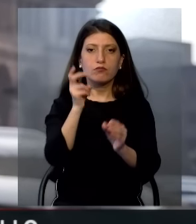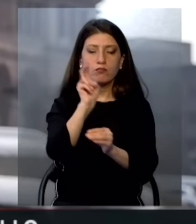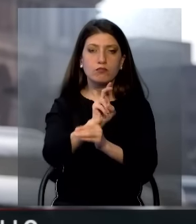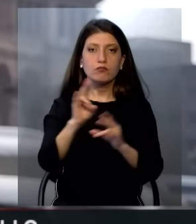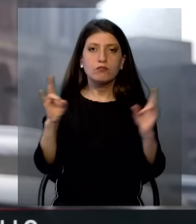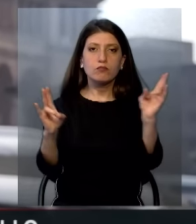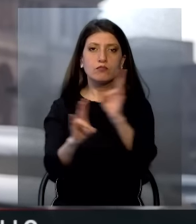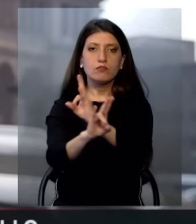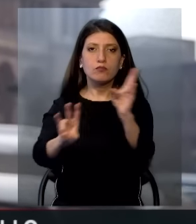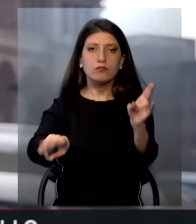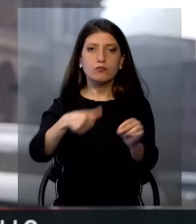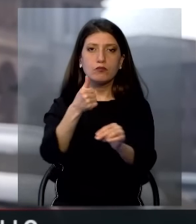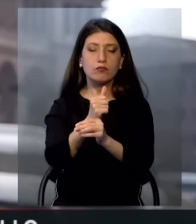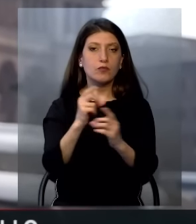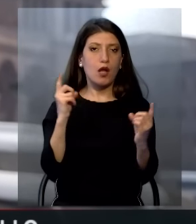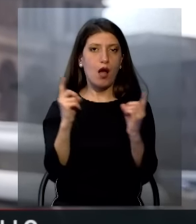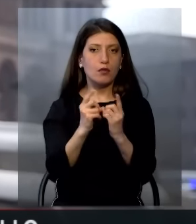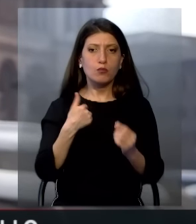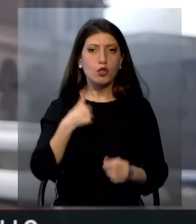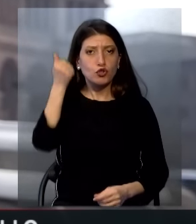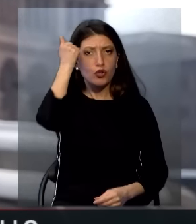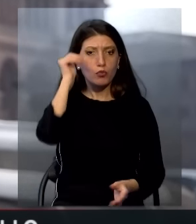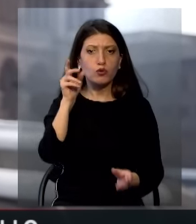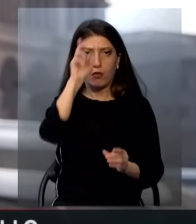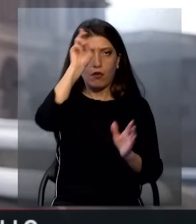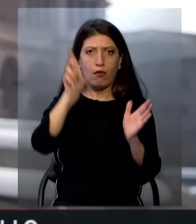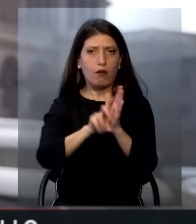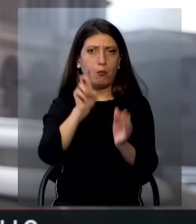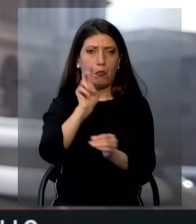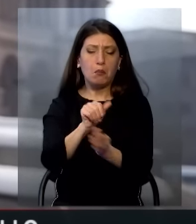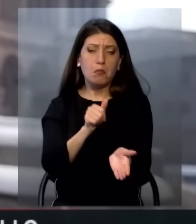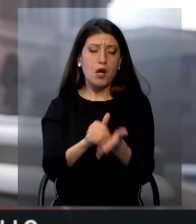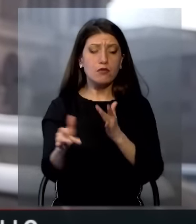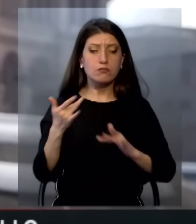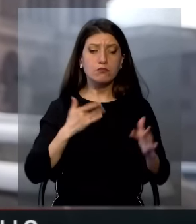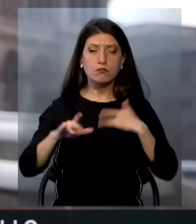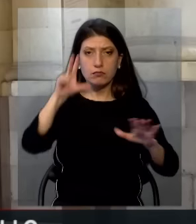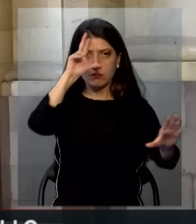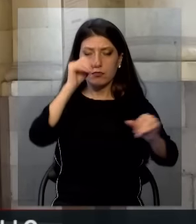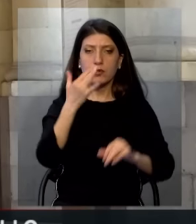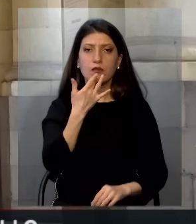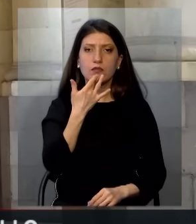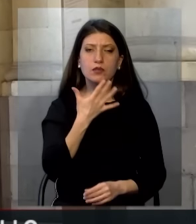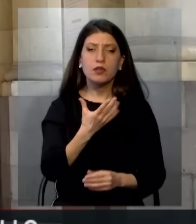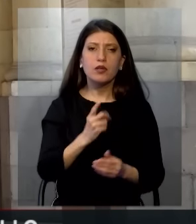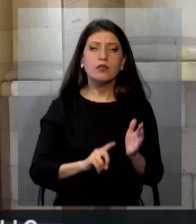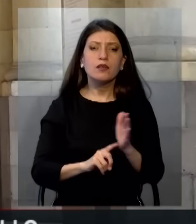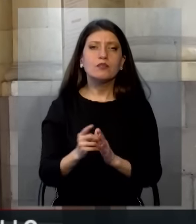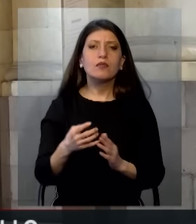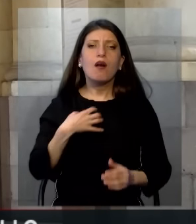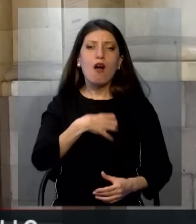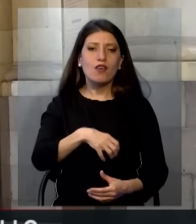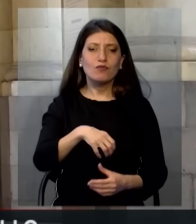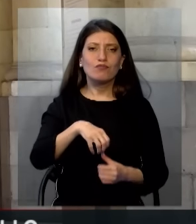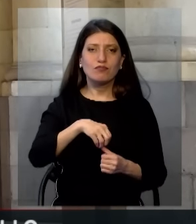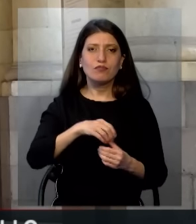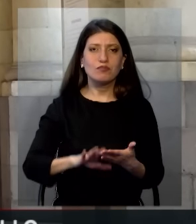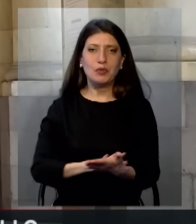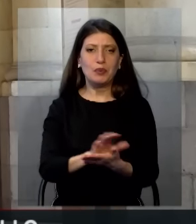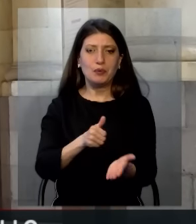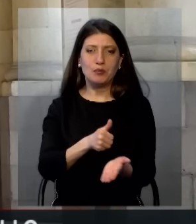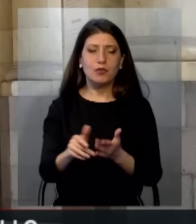Հիմա չեմ հիշում, որ եկեղեցի են այցելել։ Մերժելով իշխանության եկածները, նաև ազգային հենասյուն արժեքներն են մերժում,